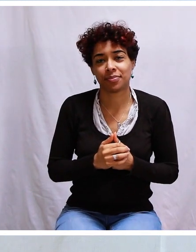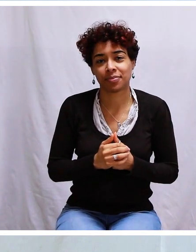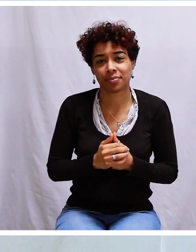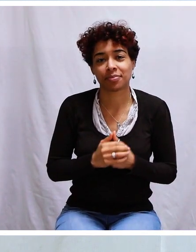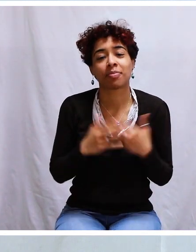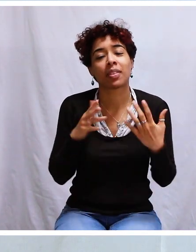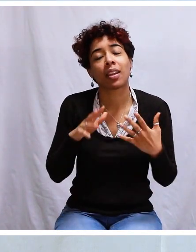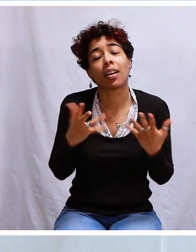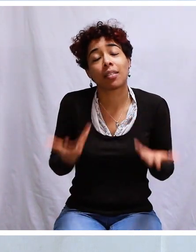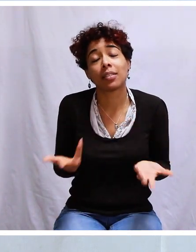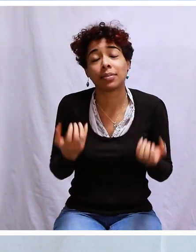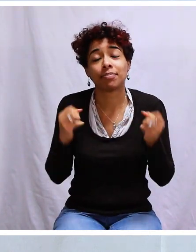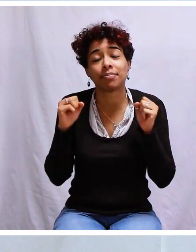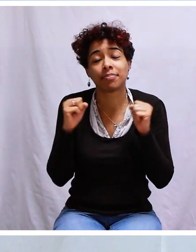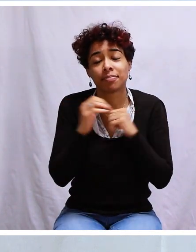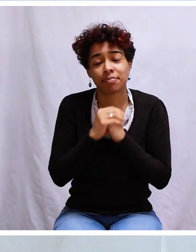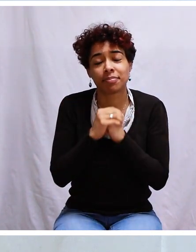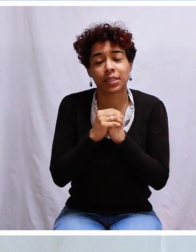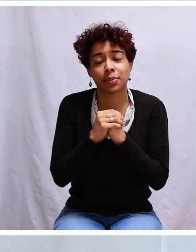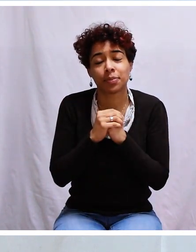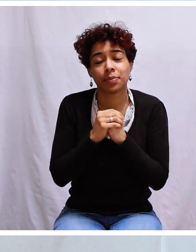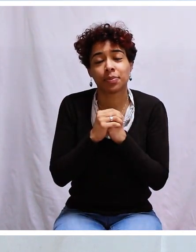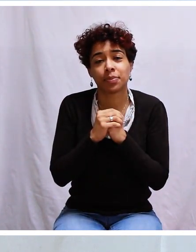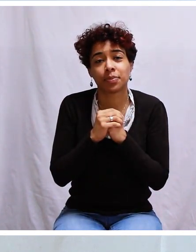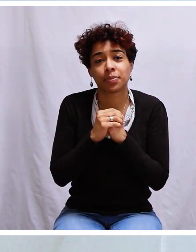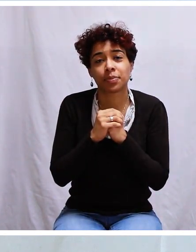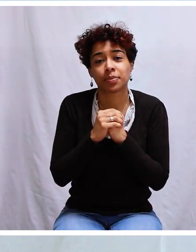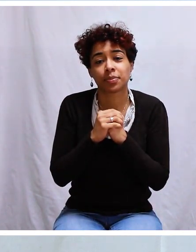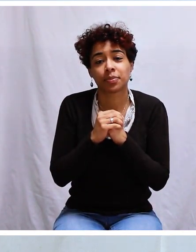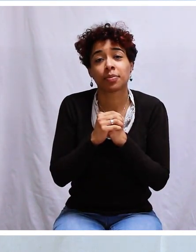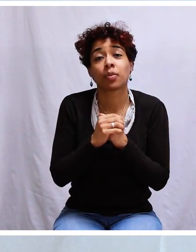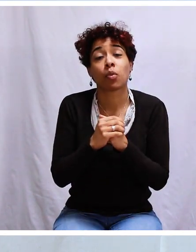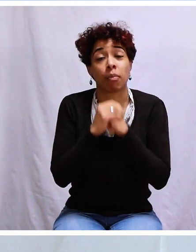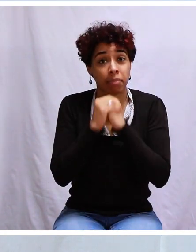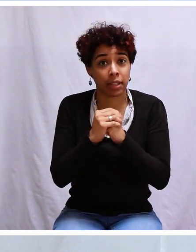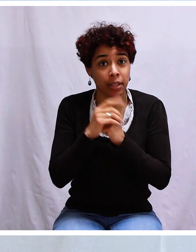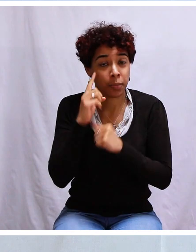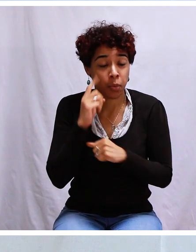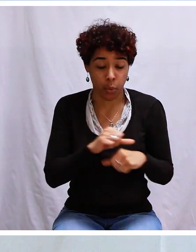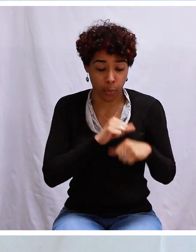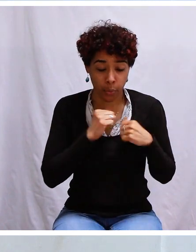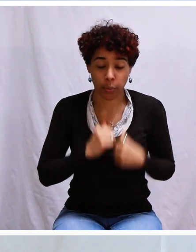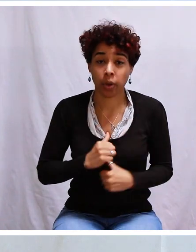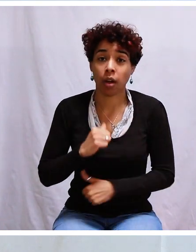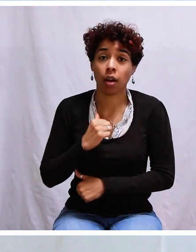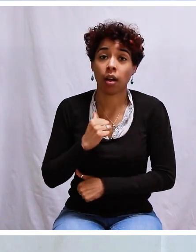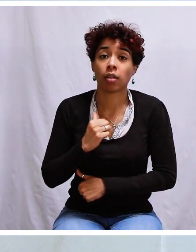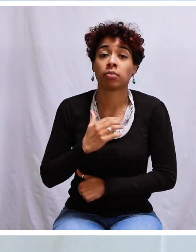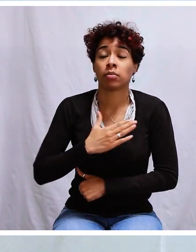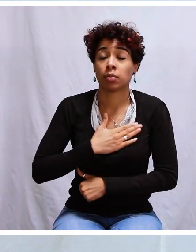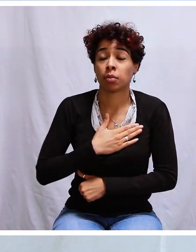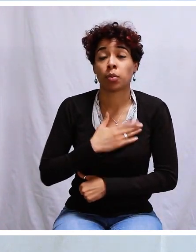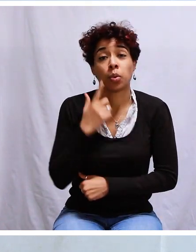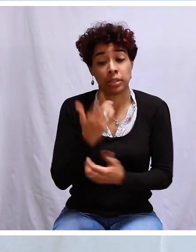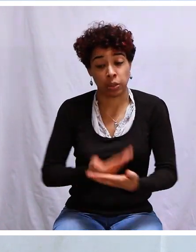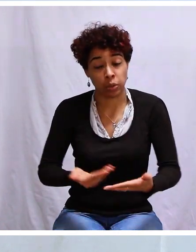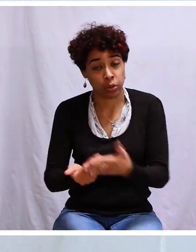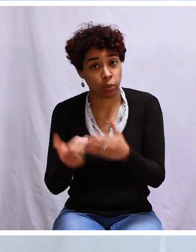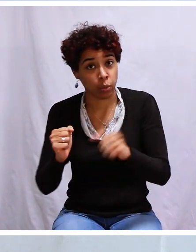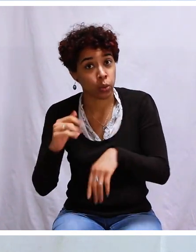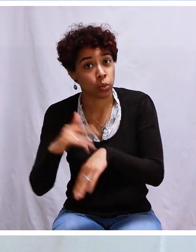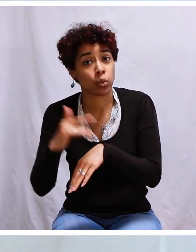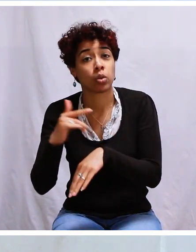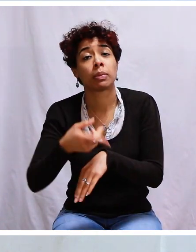On va prier. On va prier pour nos cœurs, on va prier pour les situations qu'on peut rencontrer, mais surtout pour qu'on